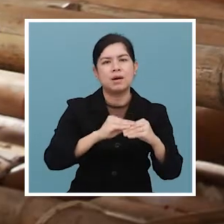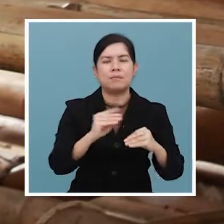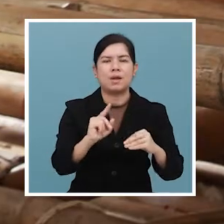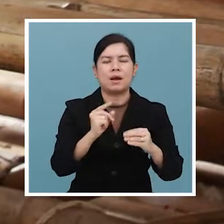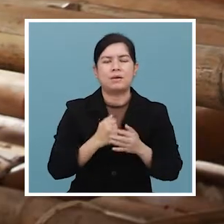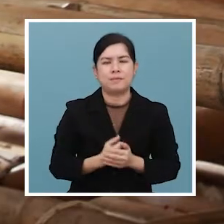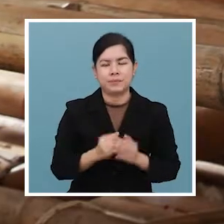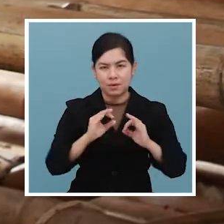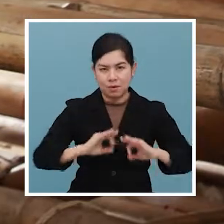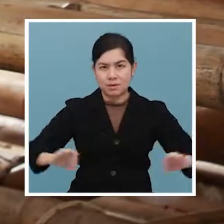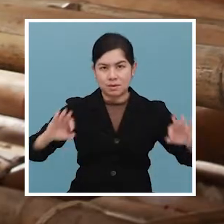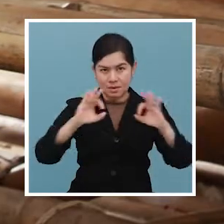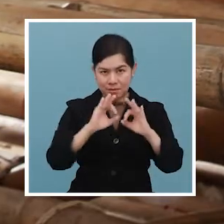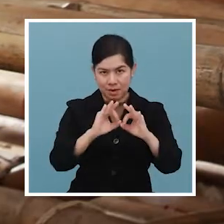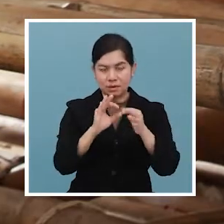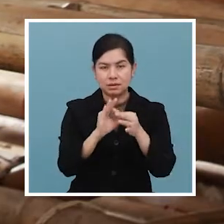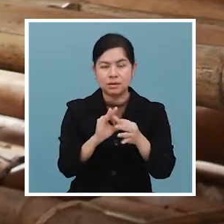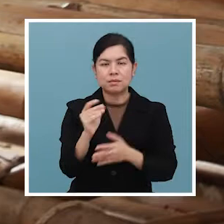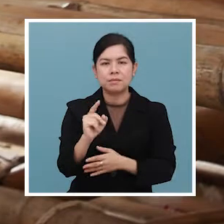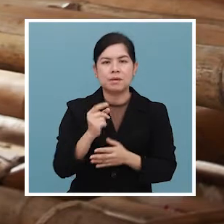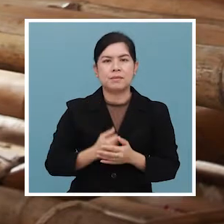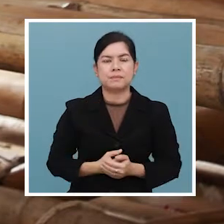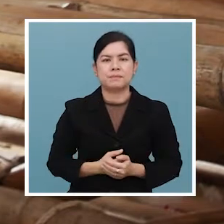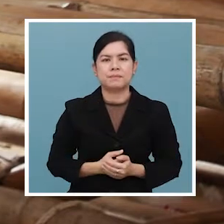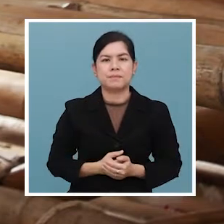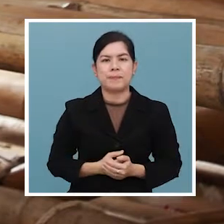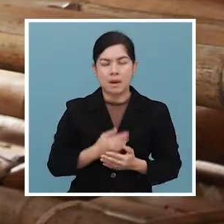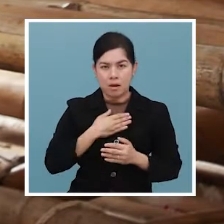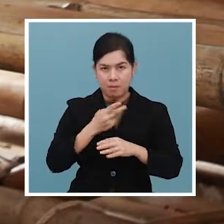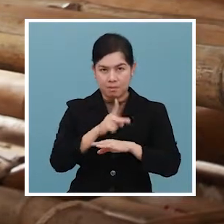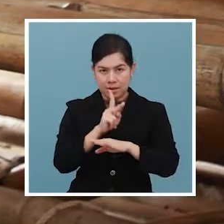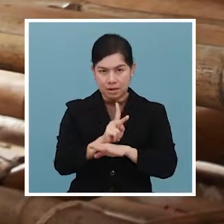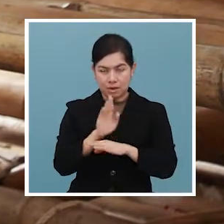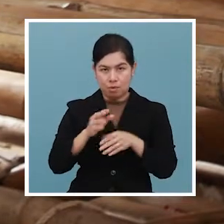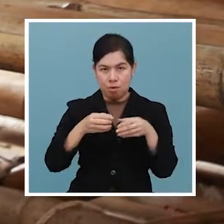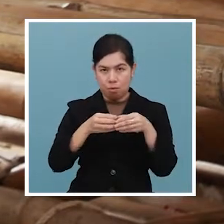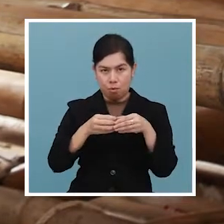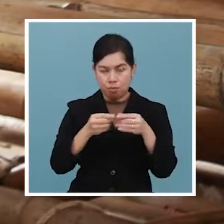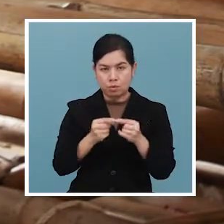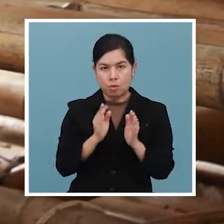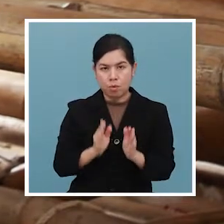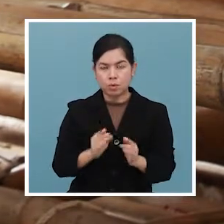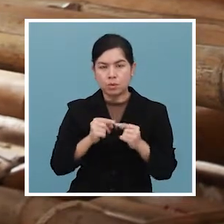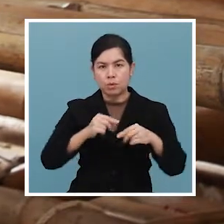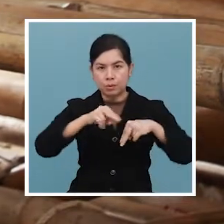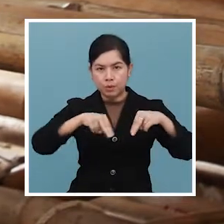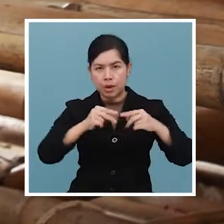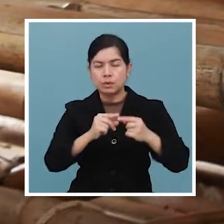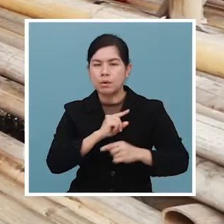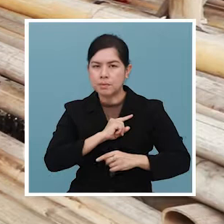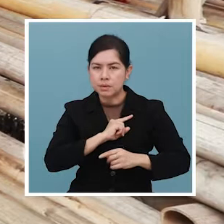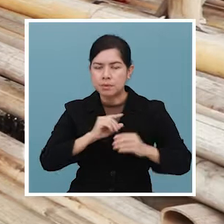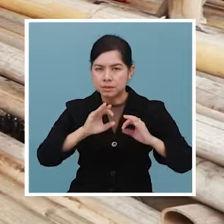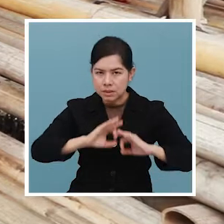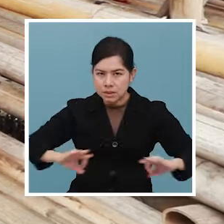หนึ่งเลยนะครับหัวใจสำคัญของการที่จะเป็นประธานกลุ่มหรือว่าจะเป็นผู้ดูแลหรือว่าทำอะไรในชุมชนหนึ่งเลย